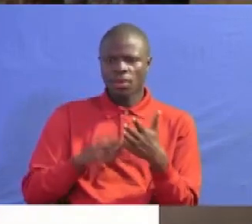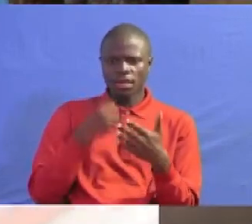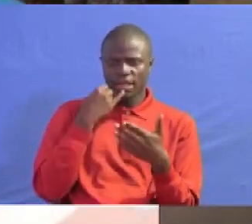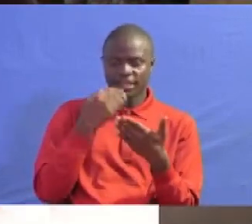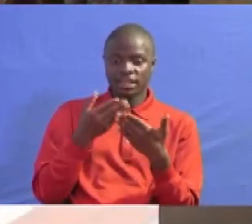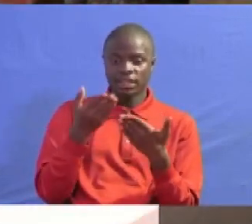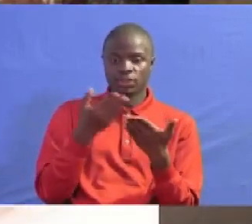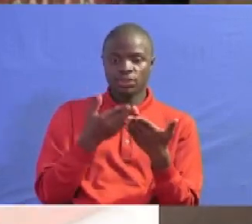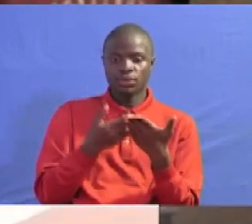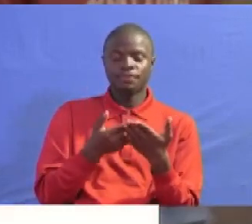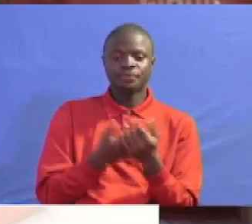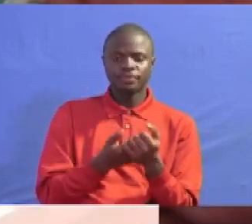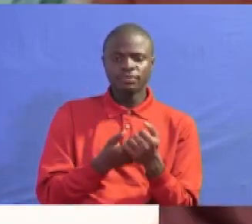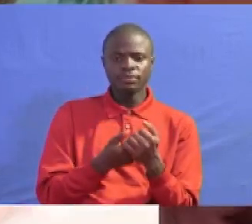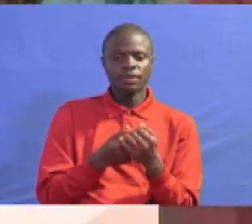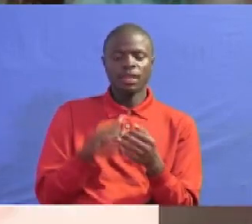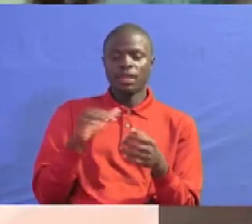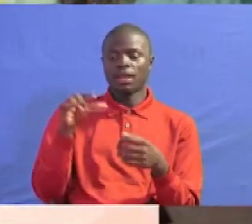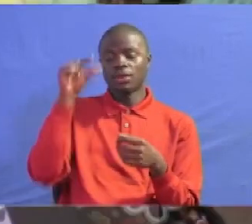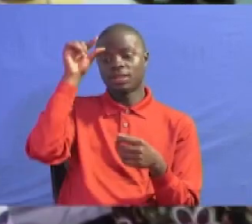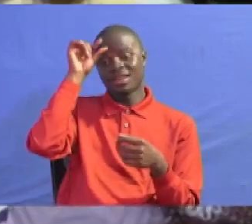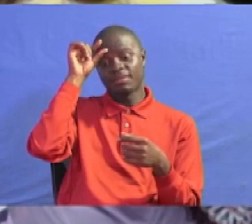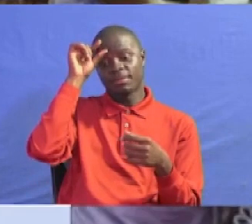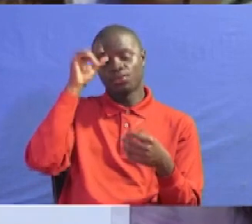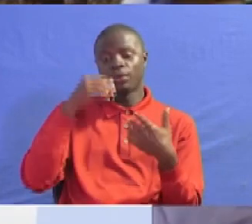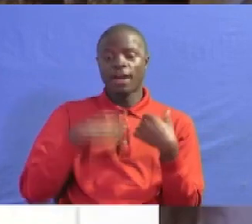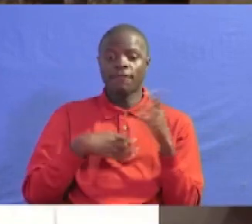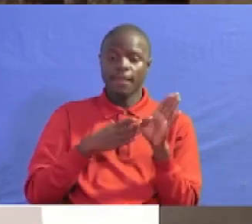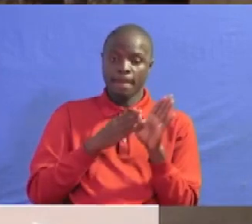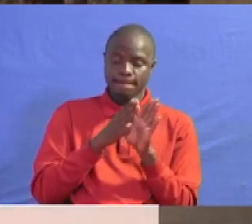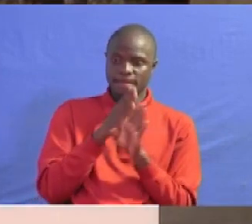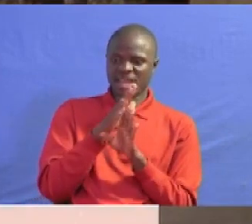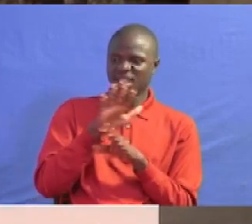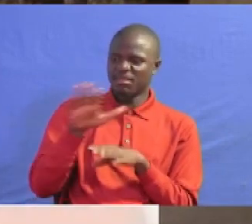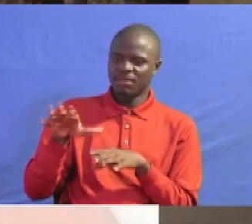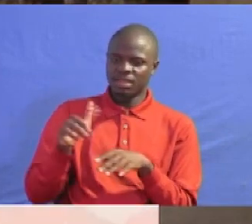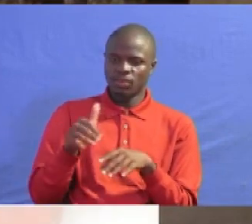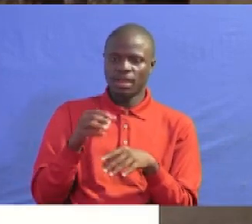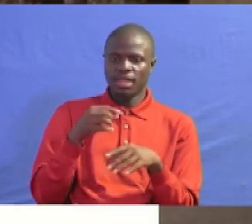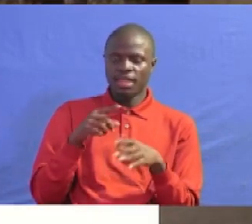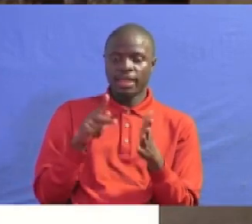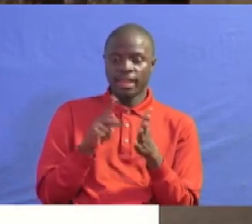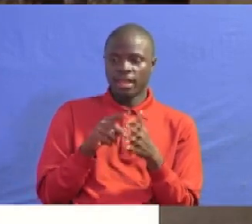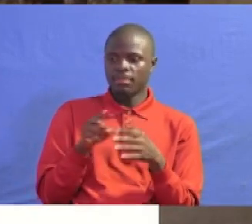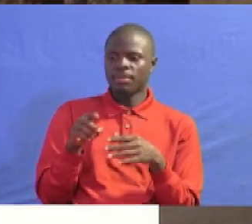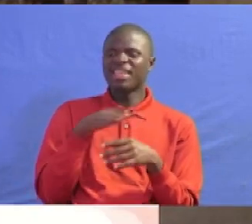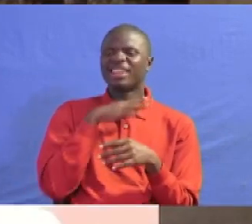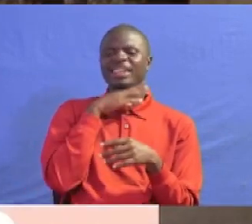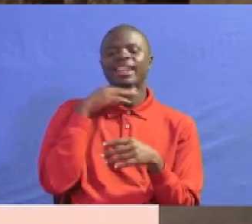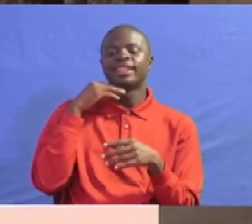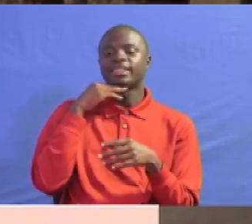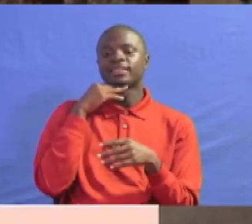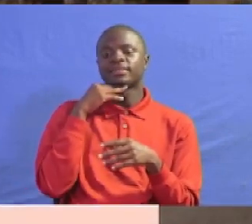zinakotoka. And also as county government we have the main bin where they put their dust